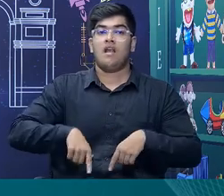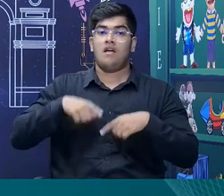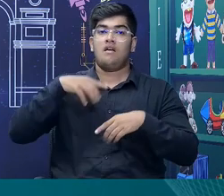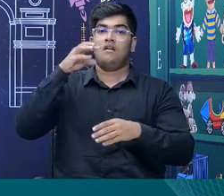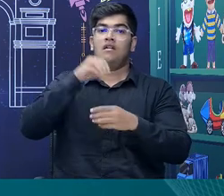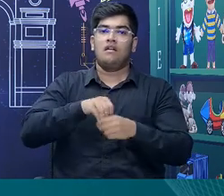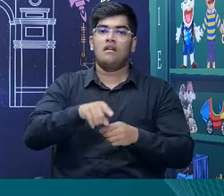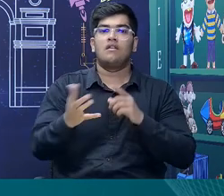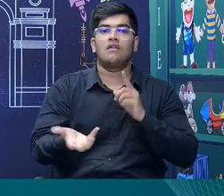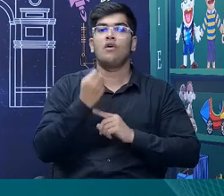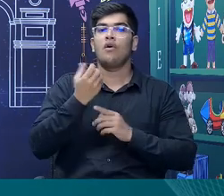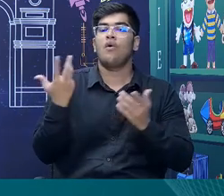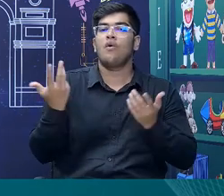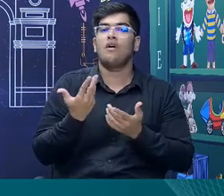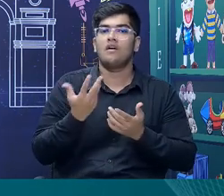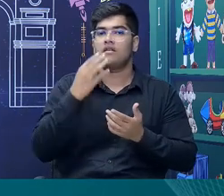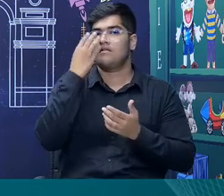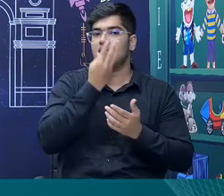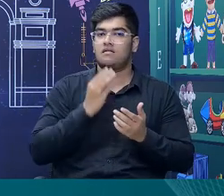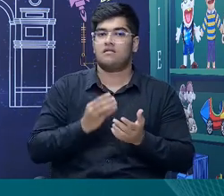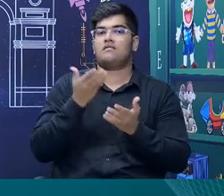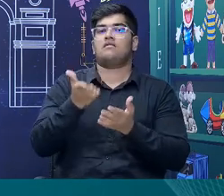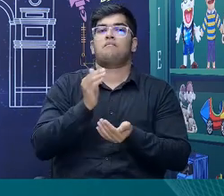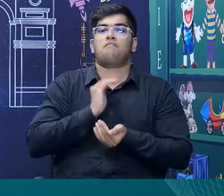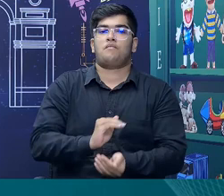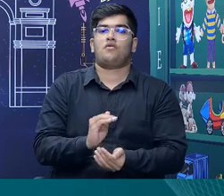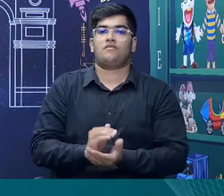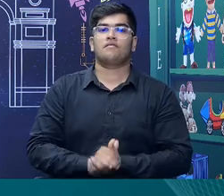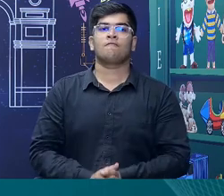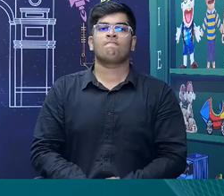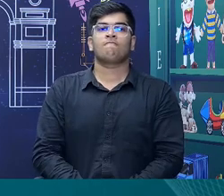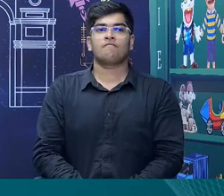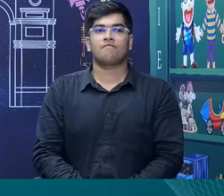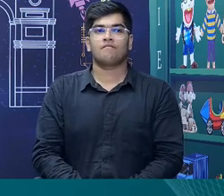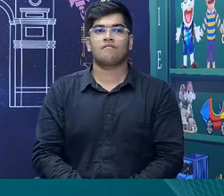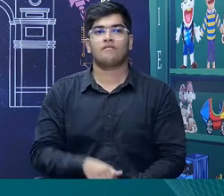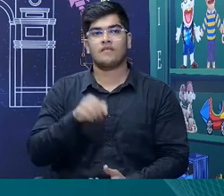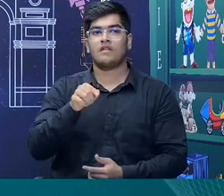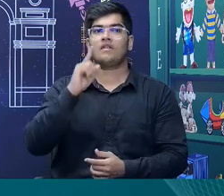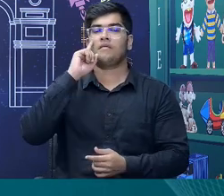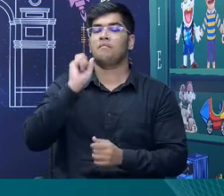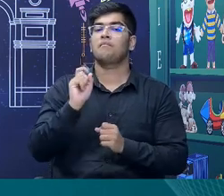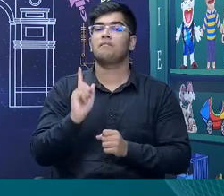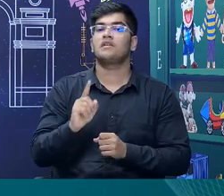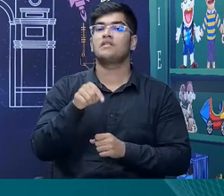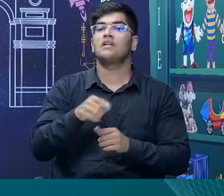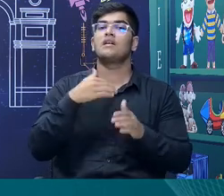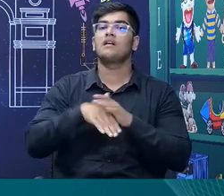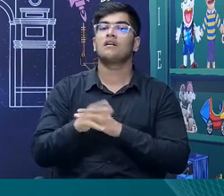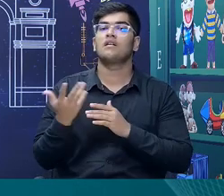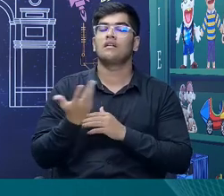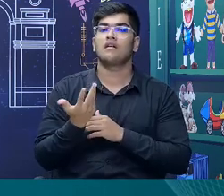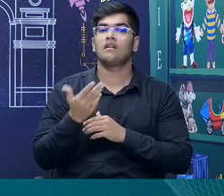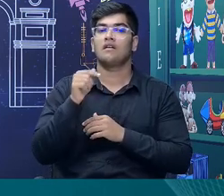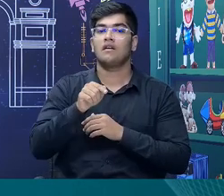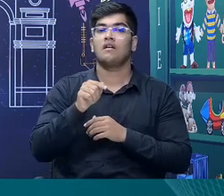क्या निकाला किसका ओरिजिनल हुआ गणेश गणेश जी का पर यह ध्यान रहे की तब गणेश जी का